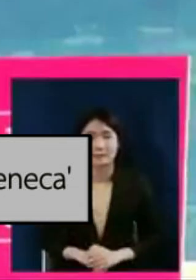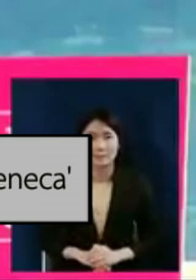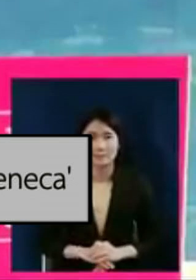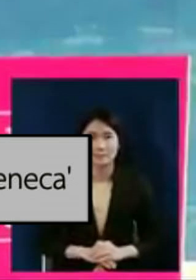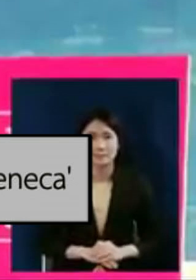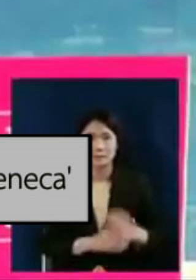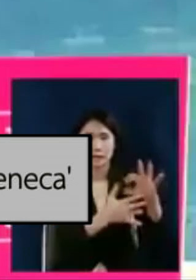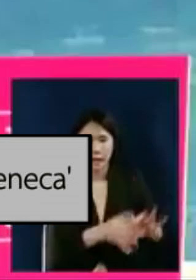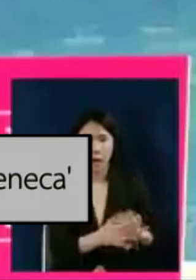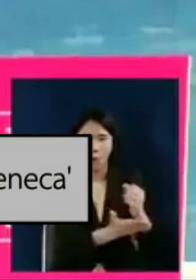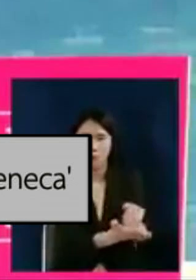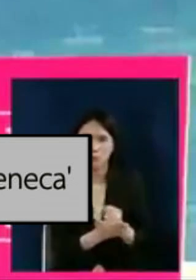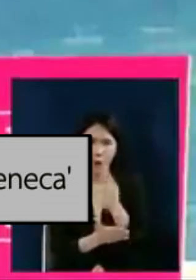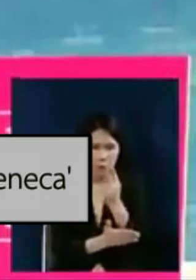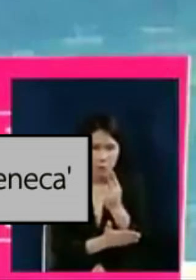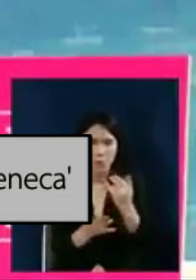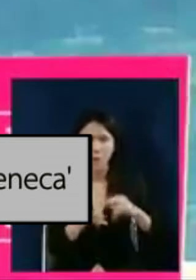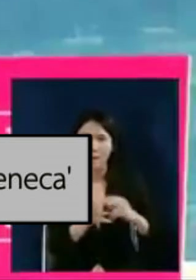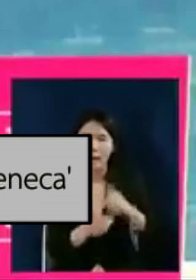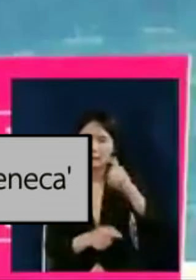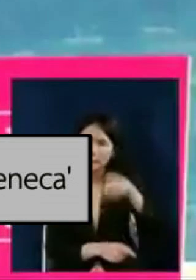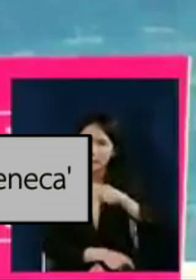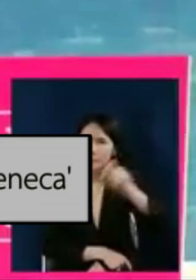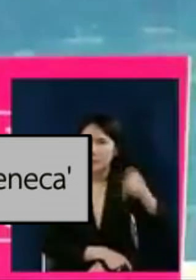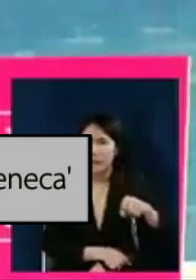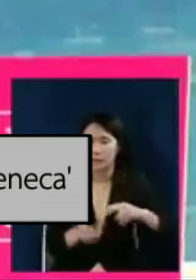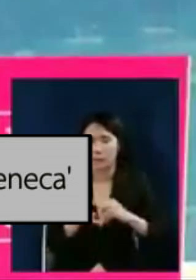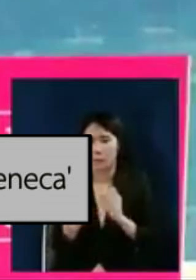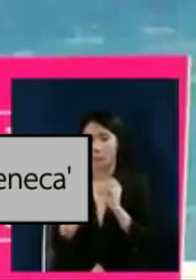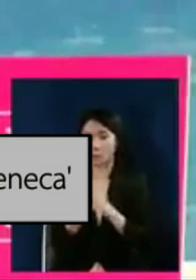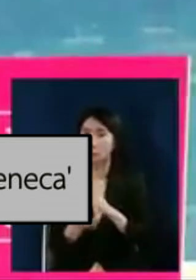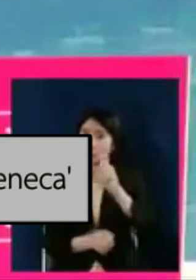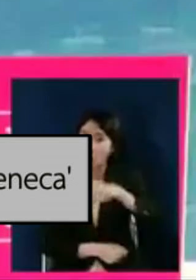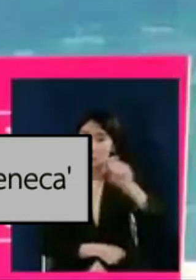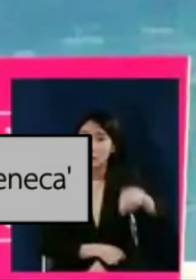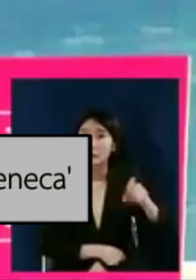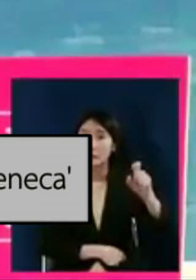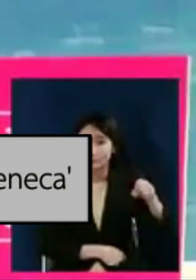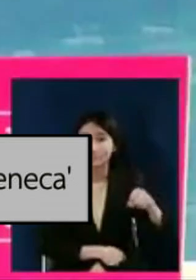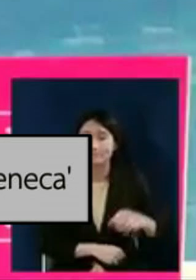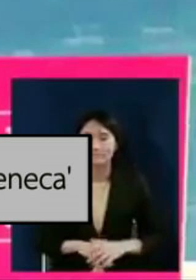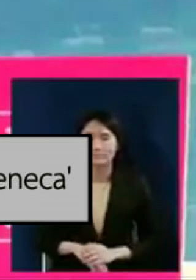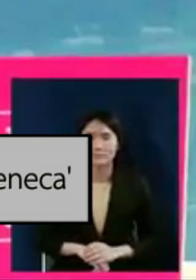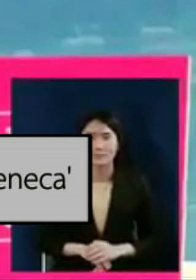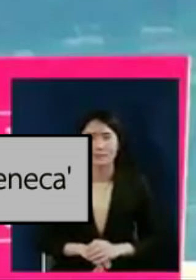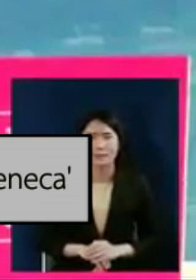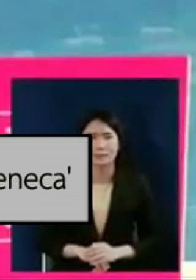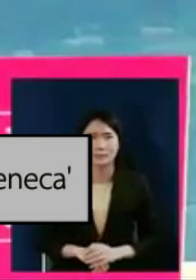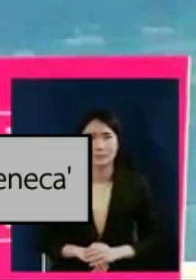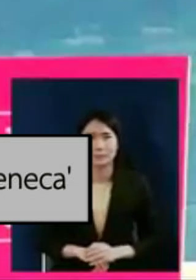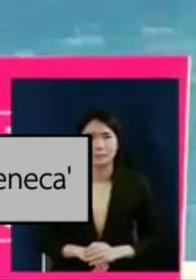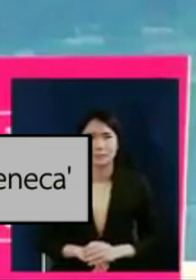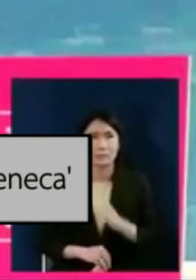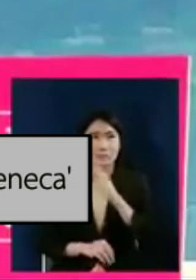เข้ามารีวิวว่าอันนี้เป็นอาการข้างเคียงของแว็กซ์ 4หรือเปล่ากูไหมครับนะฮะแล้วก็และ